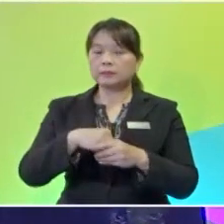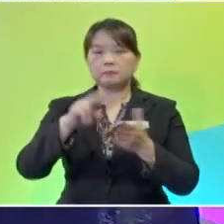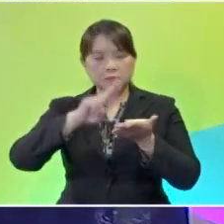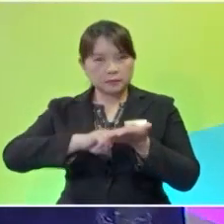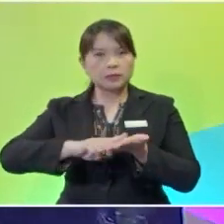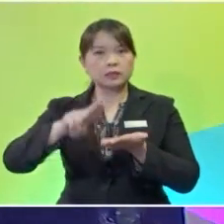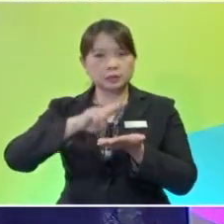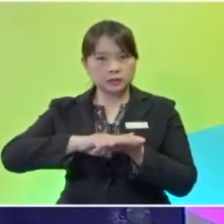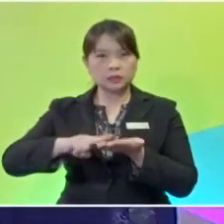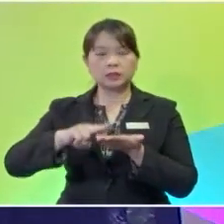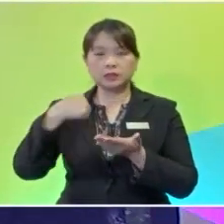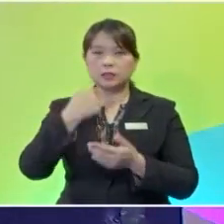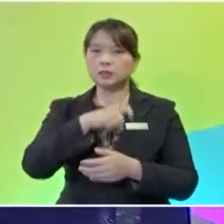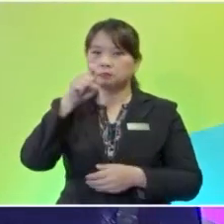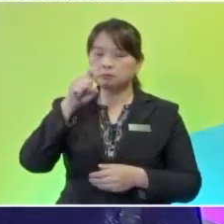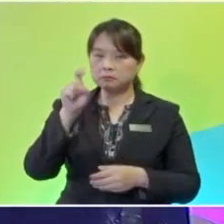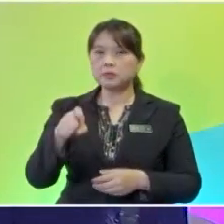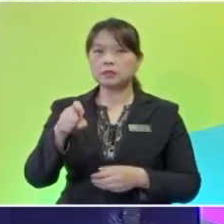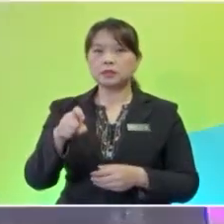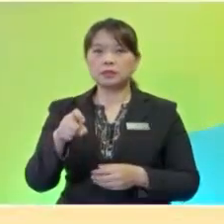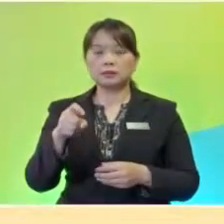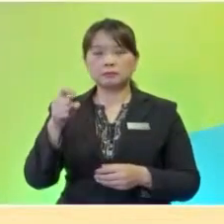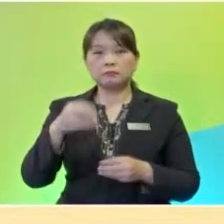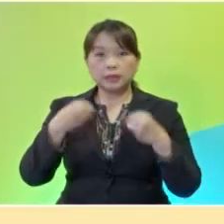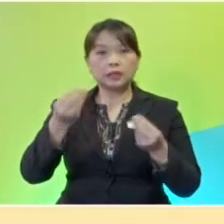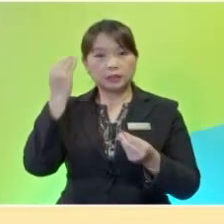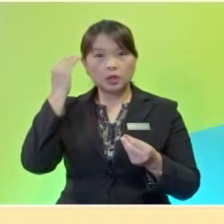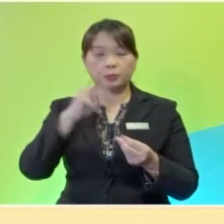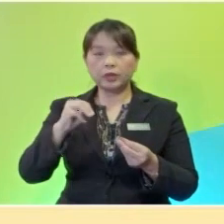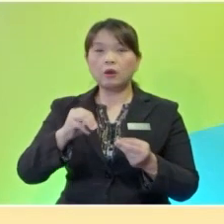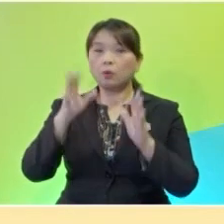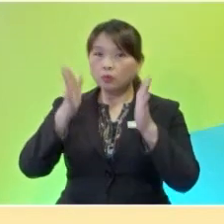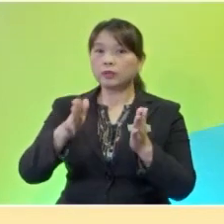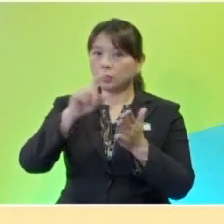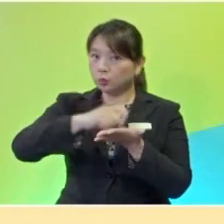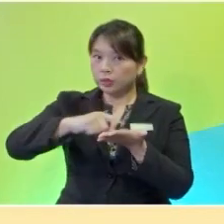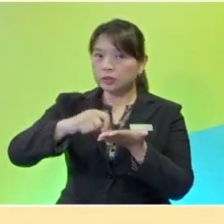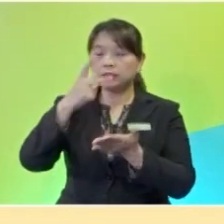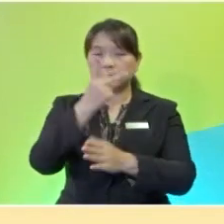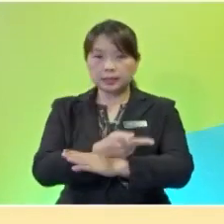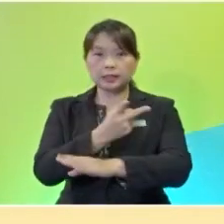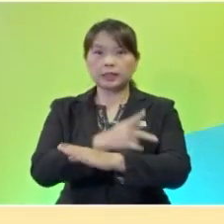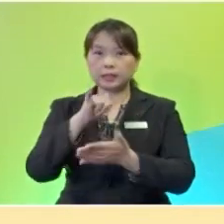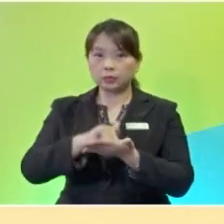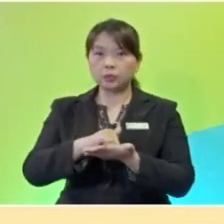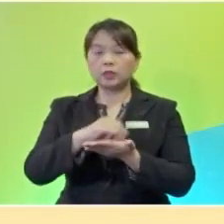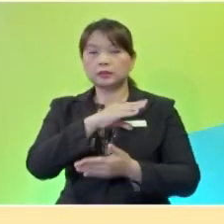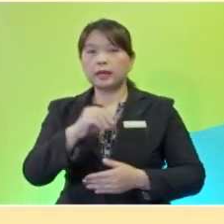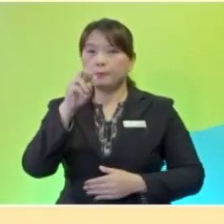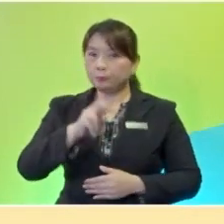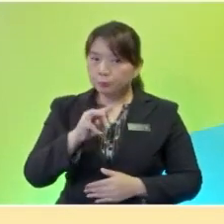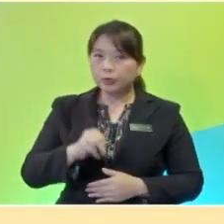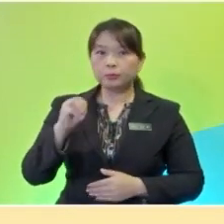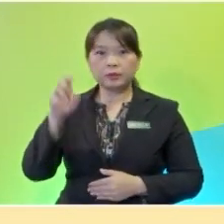做那个我们要让学生了解作者为什么写、怎样写，然后呢，我们要强调的是让学生有感情的朗读段